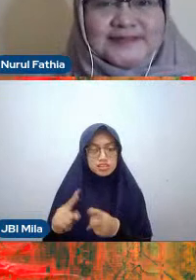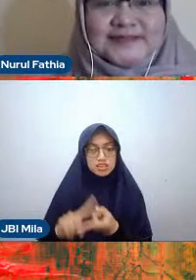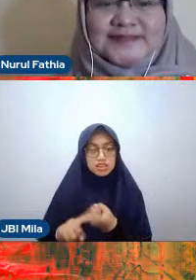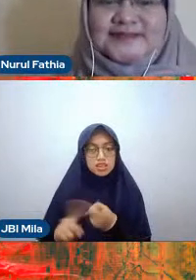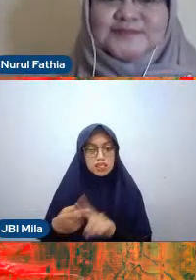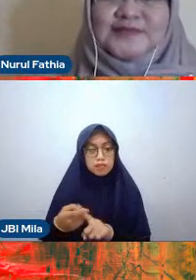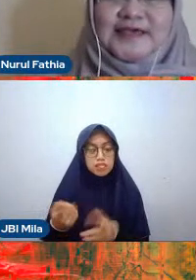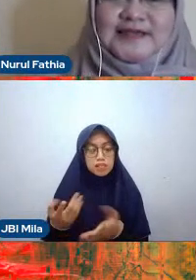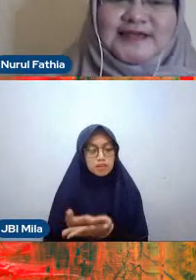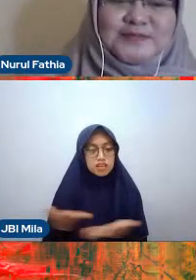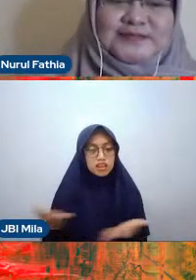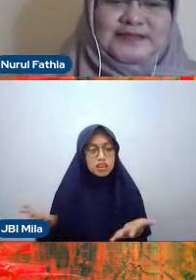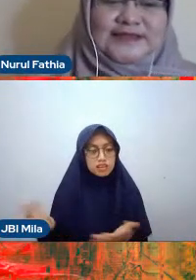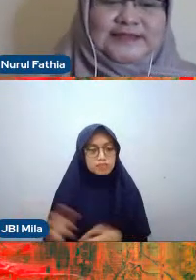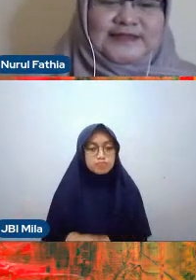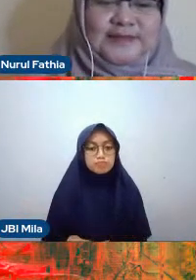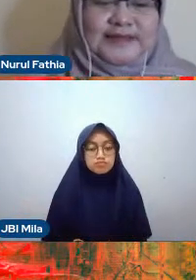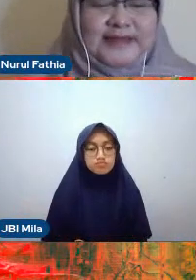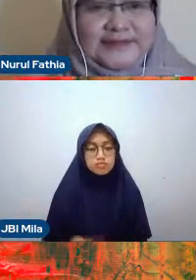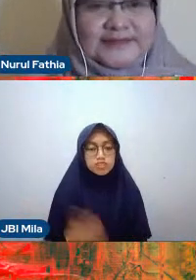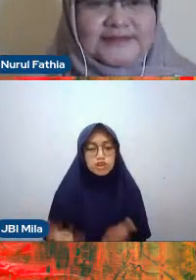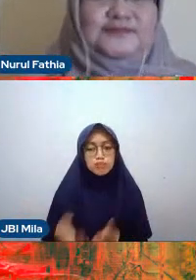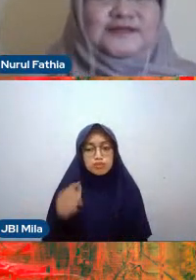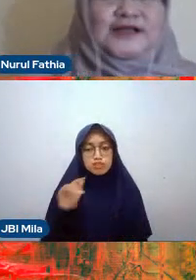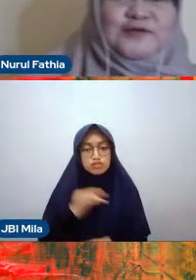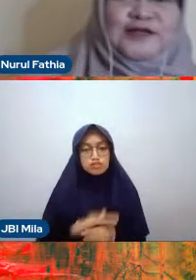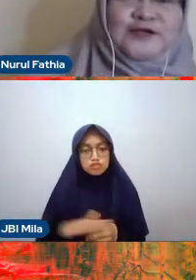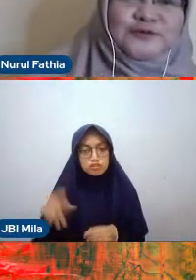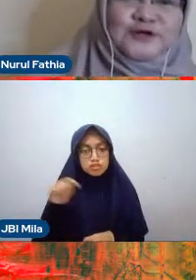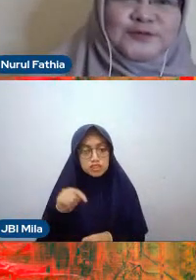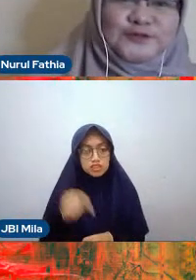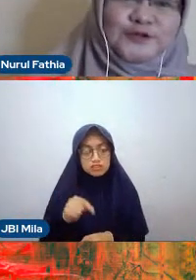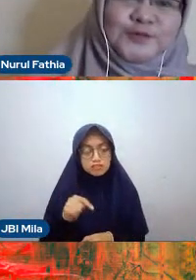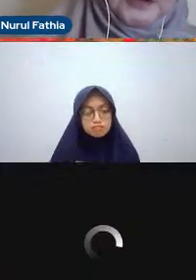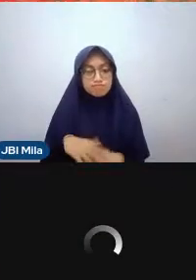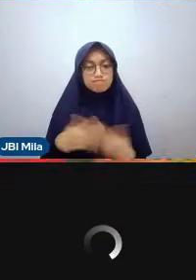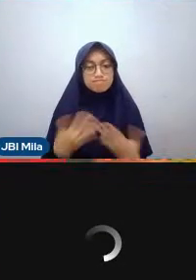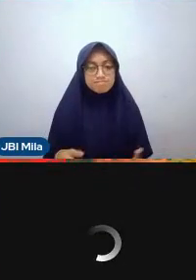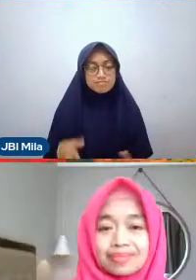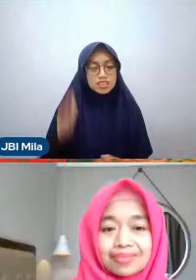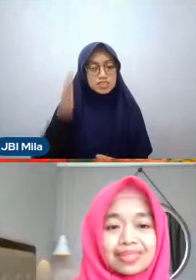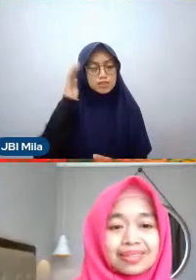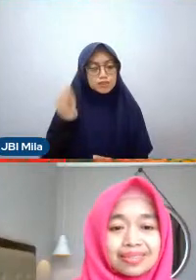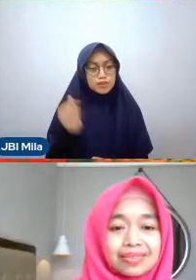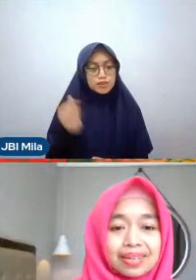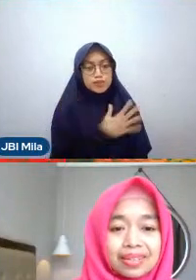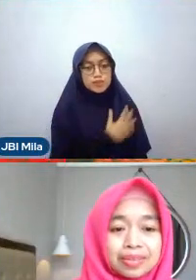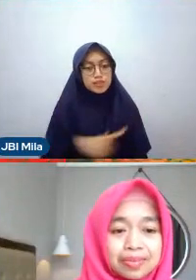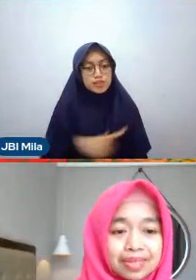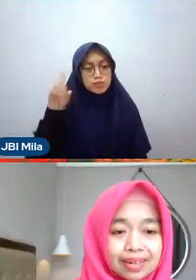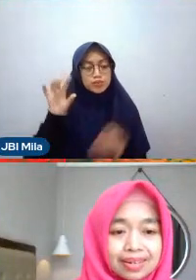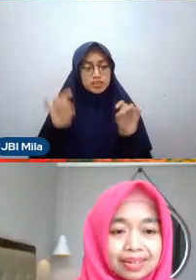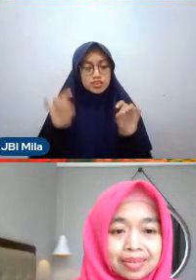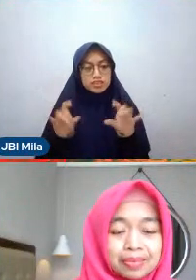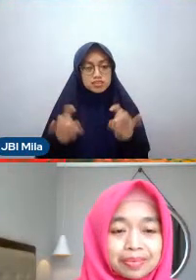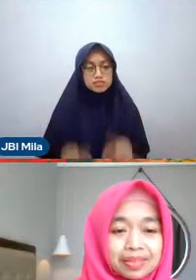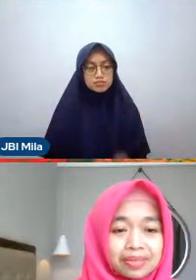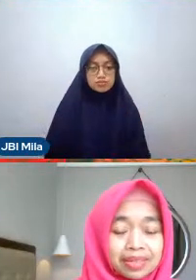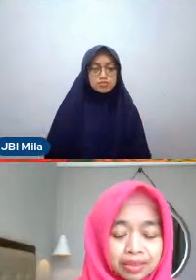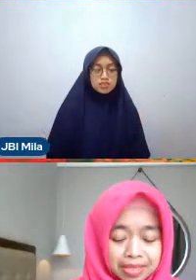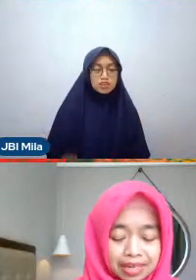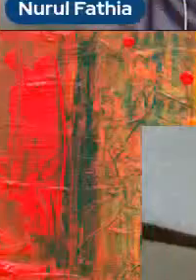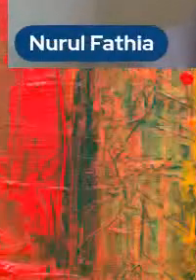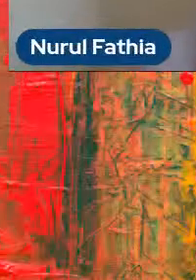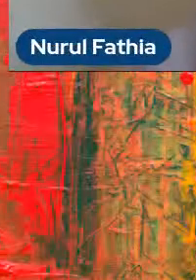Baik, demikian yang bisa saya sampaikan. Assalamualaikum warahmatullahi wabarakatuh. Terima kasih.